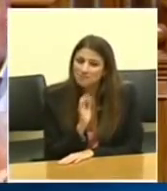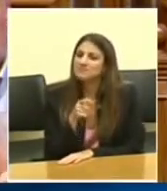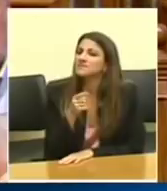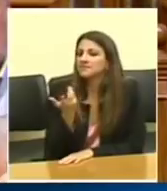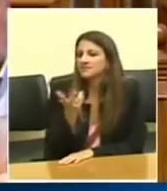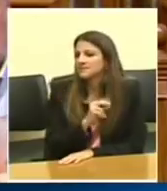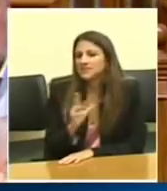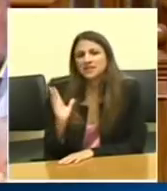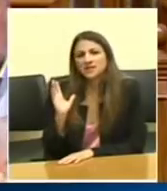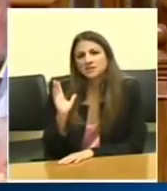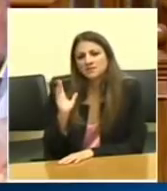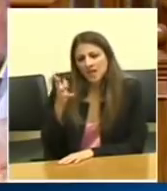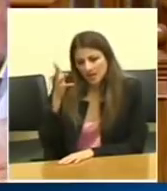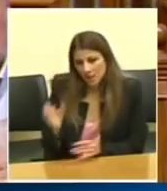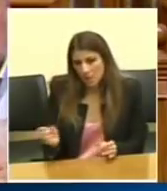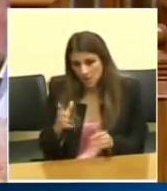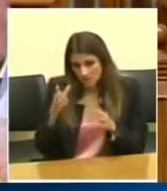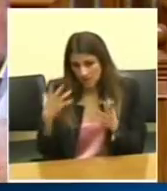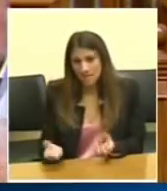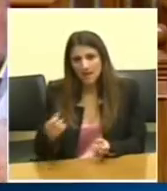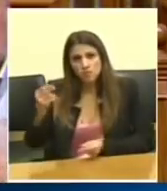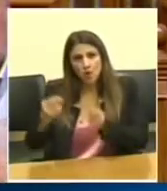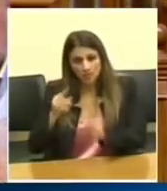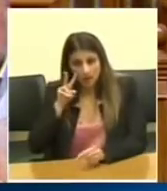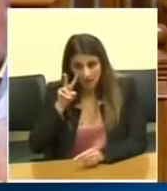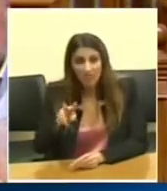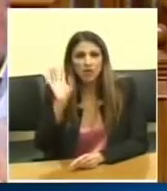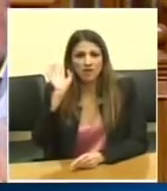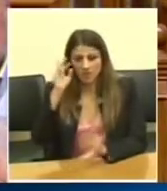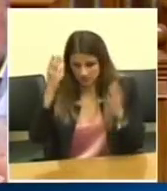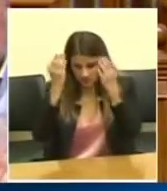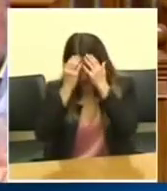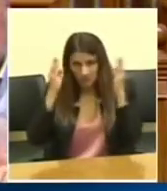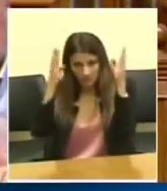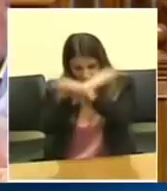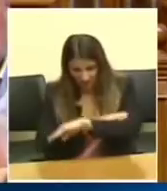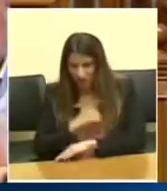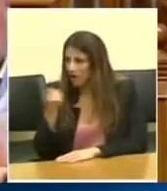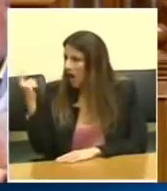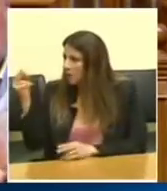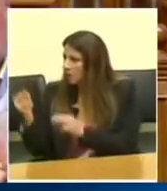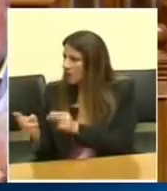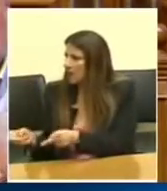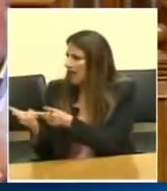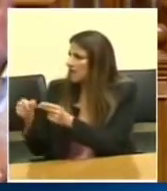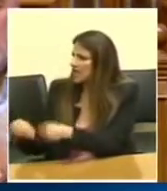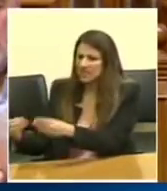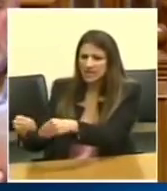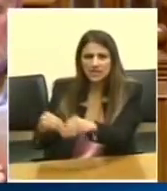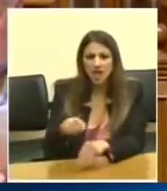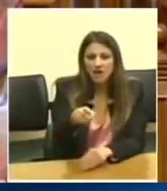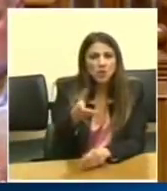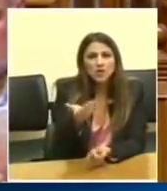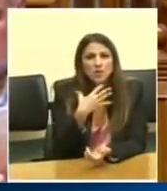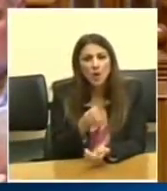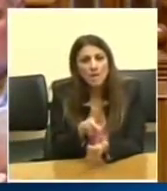έναν αντιπερισπασμό που δεν σας τιμά. Ο καθένας λοιπόν κρίνεται και από τους λόγους